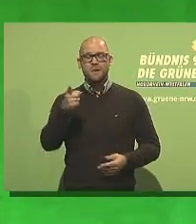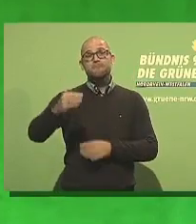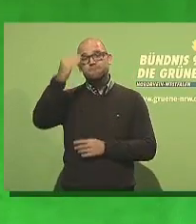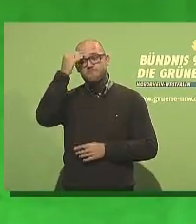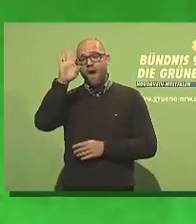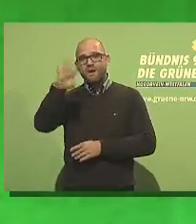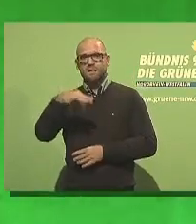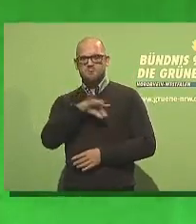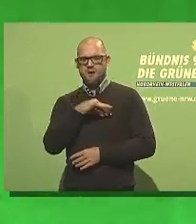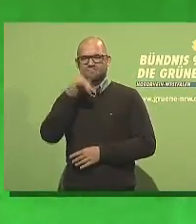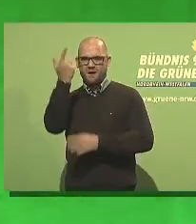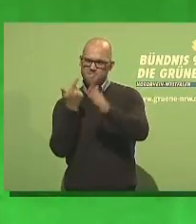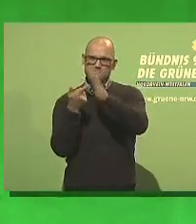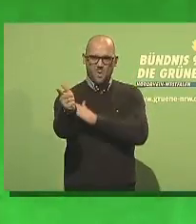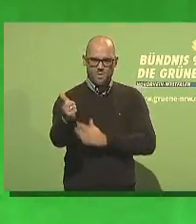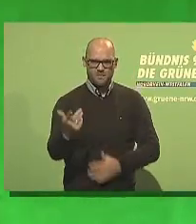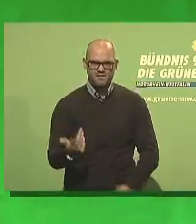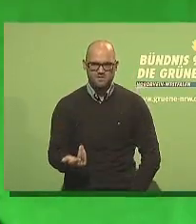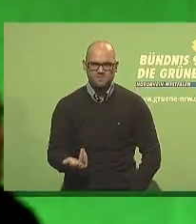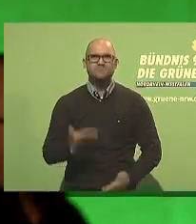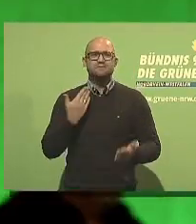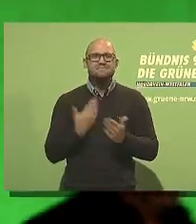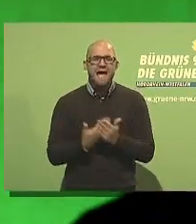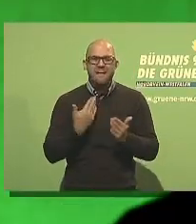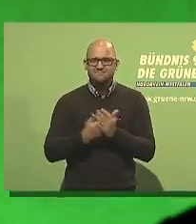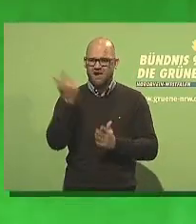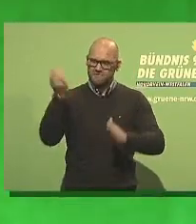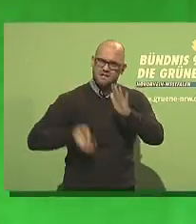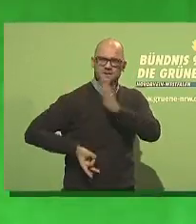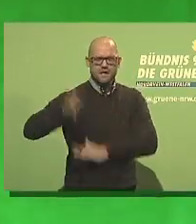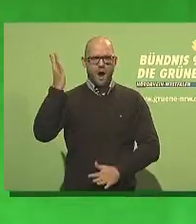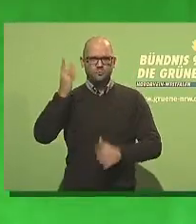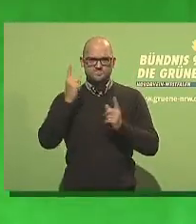noch in der Lage. Deshalb müssen sie weg.